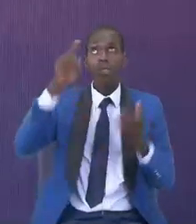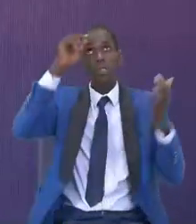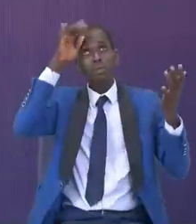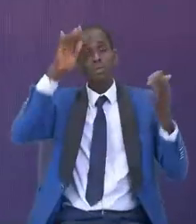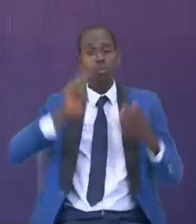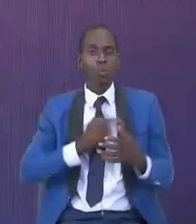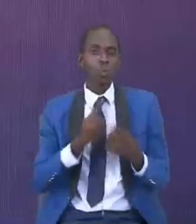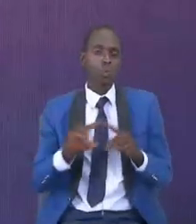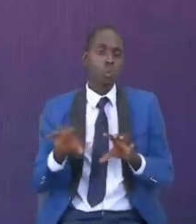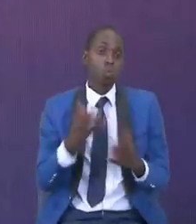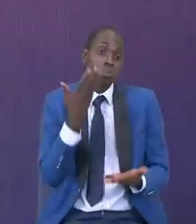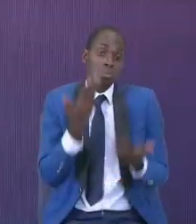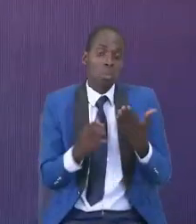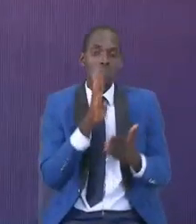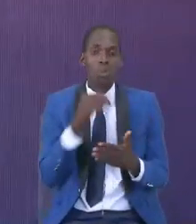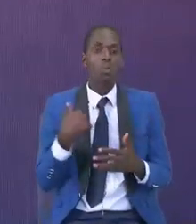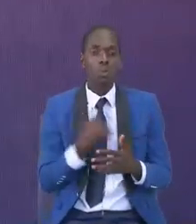Est-ce que nous faisons ce qu'il espère de nous?